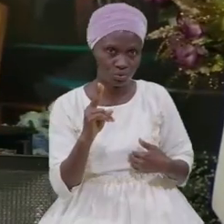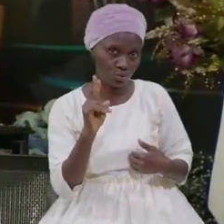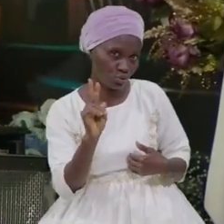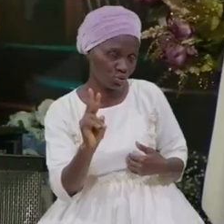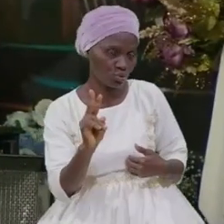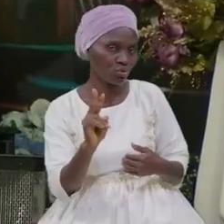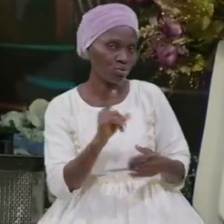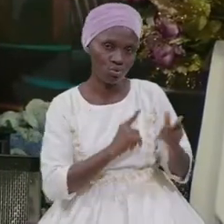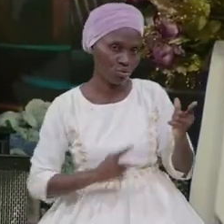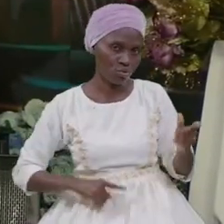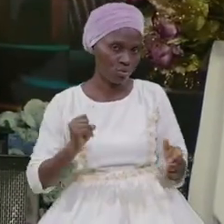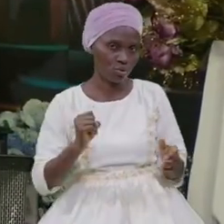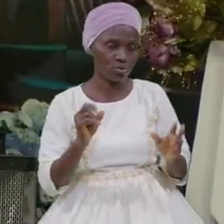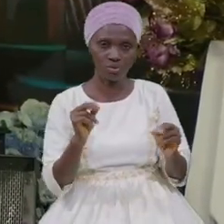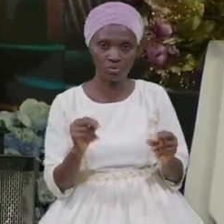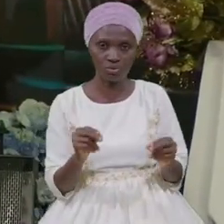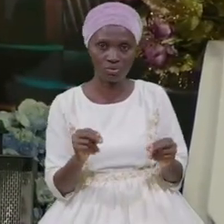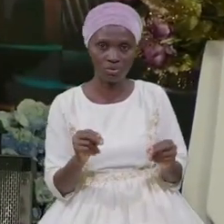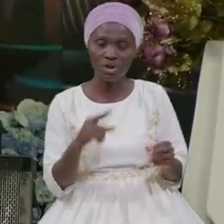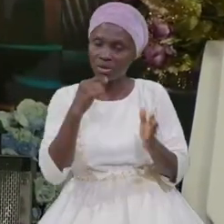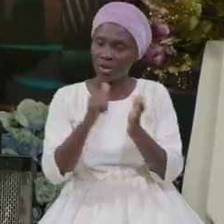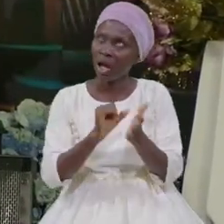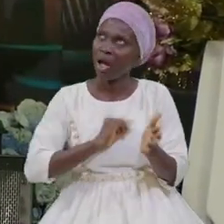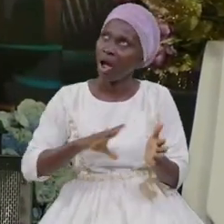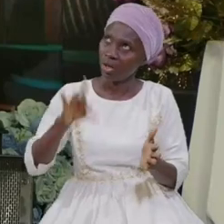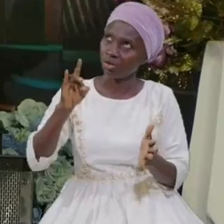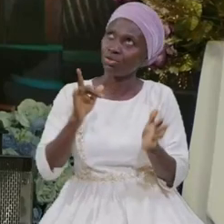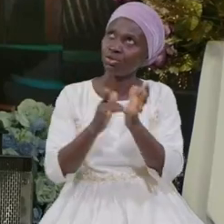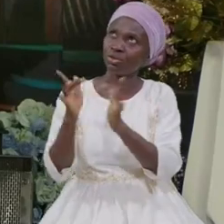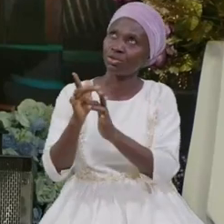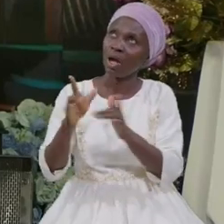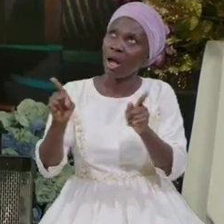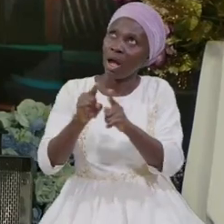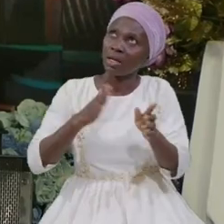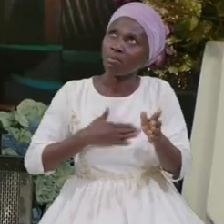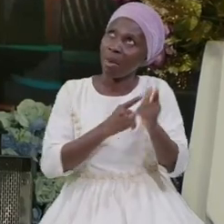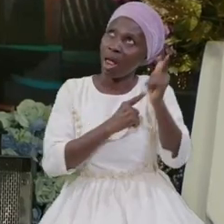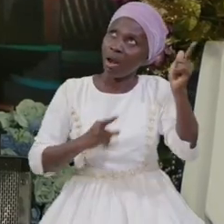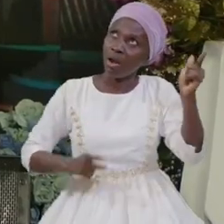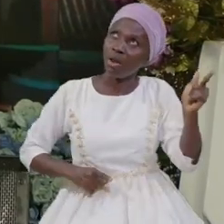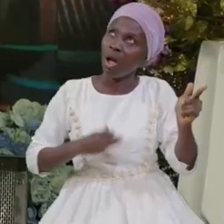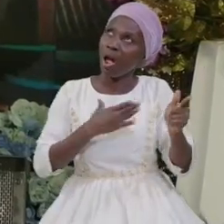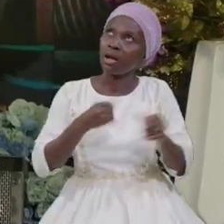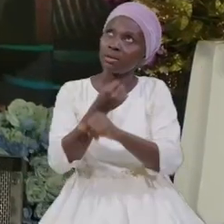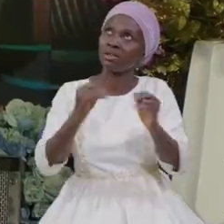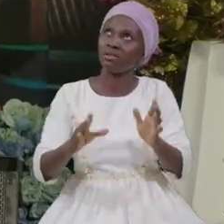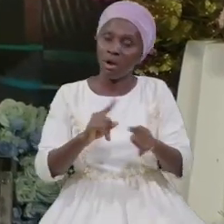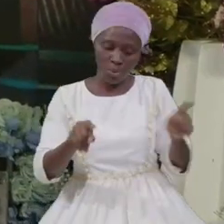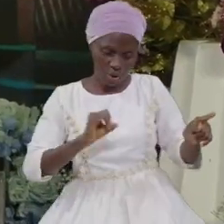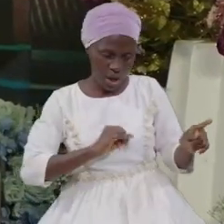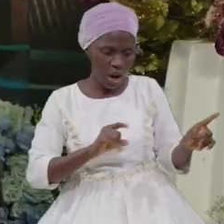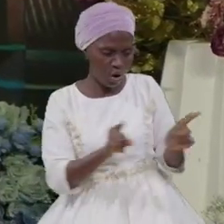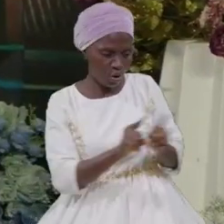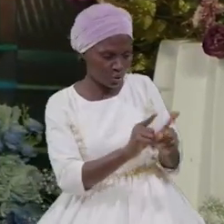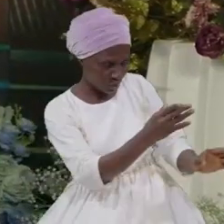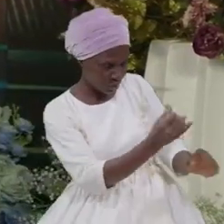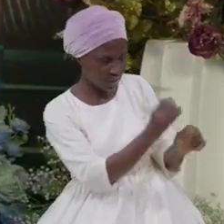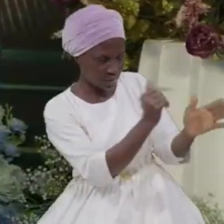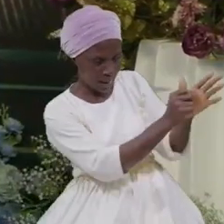prends Jésus comme mon Seigneur et Sauveur. Mais je prends aussi une personnalité. Je prends